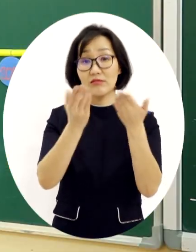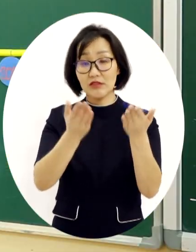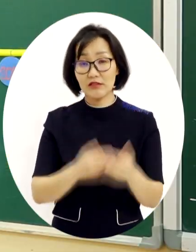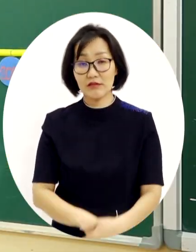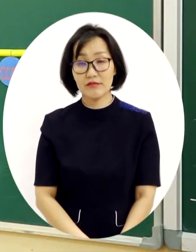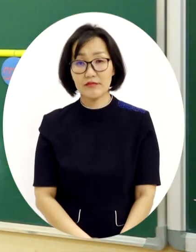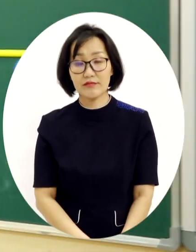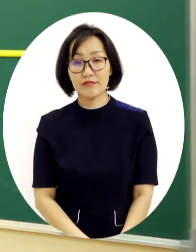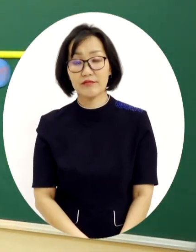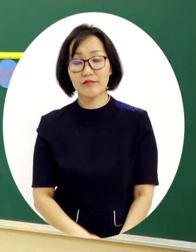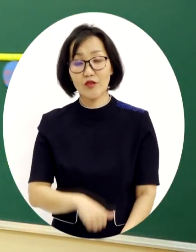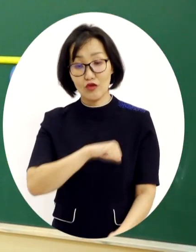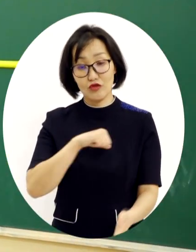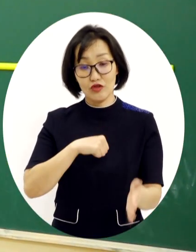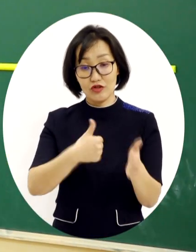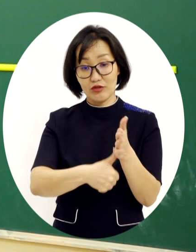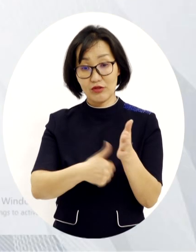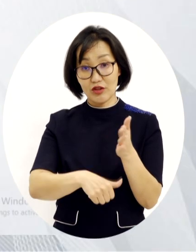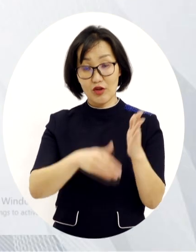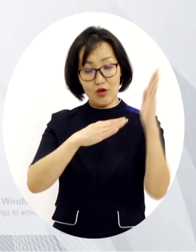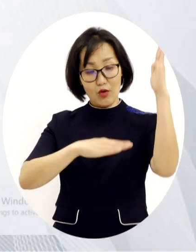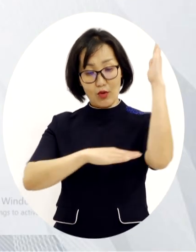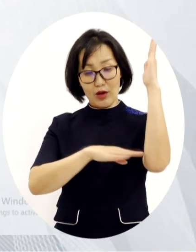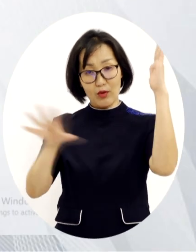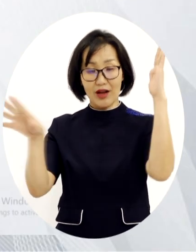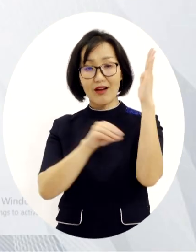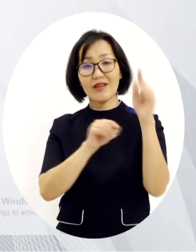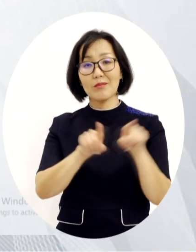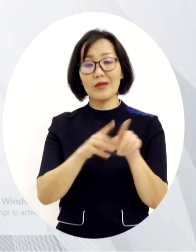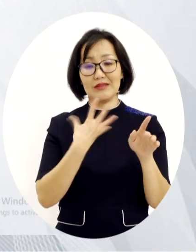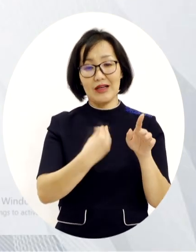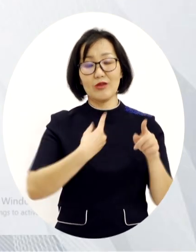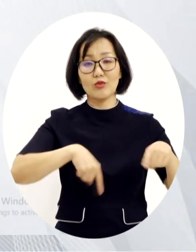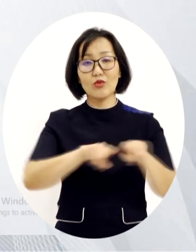За бүгдээрээ та нар өөрсдийнхөө дэвтэр дээрээ хуваариудаа тэмдэглээрэй.